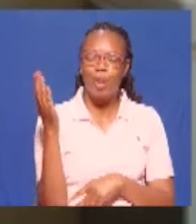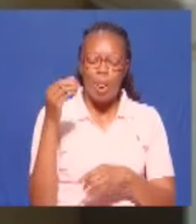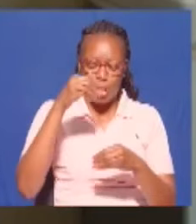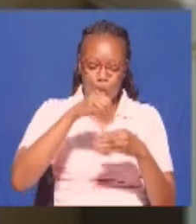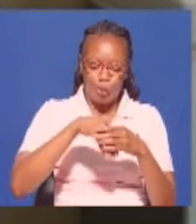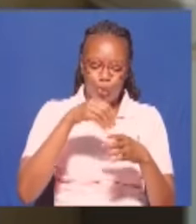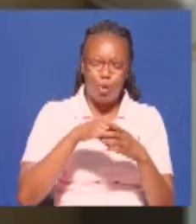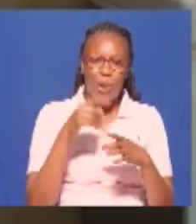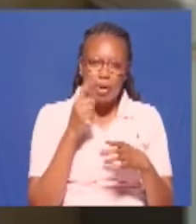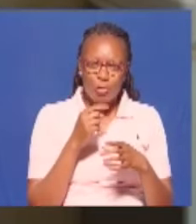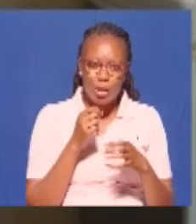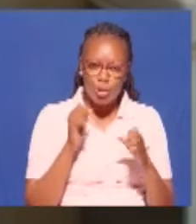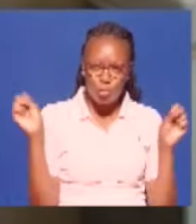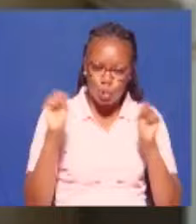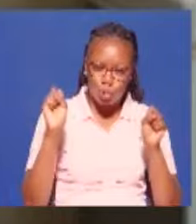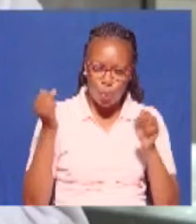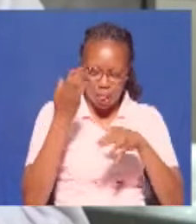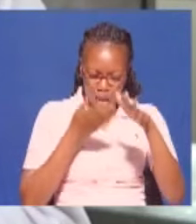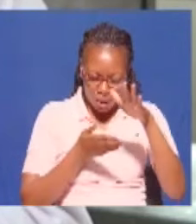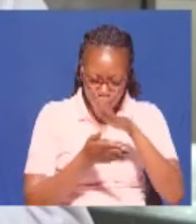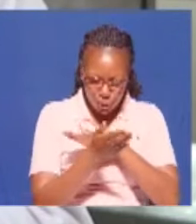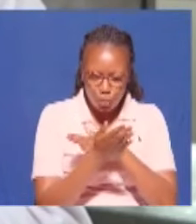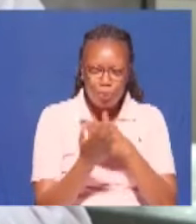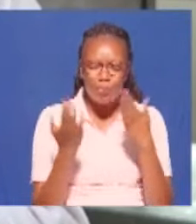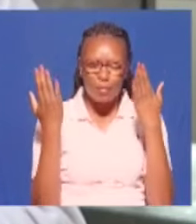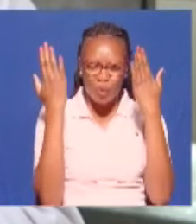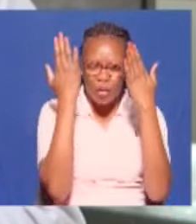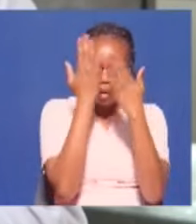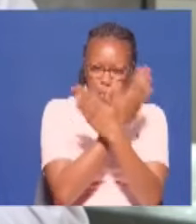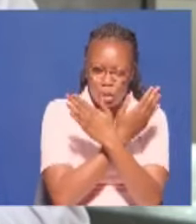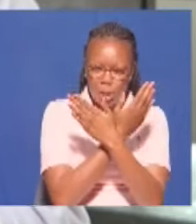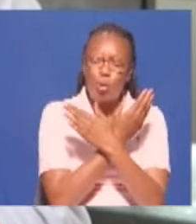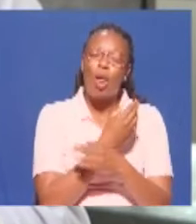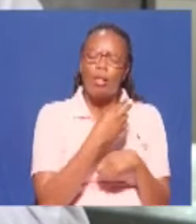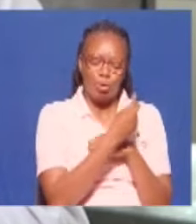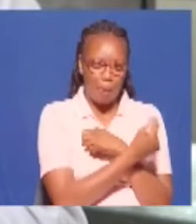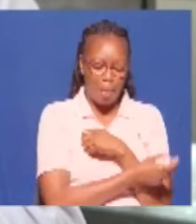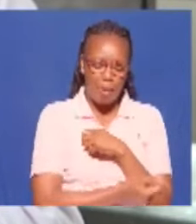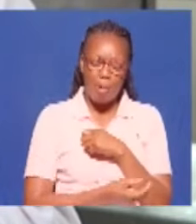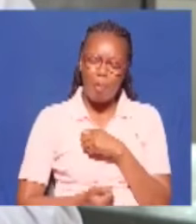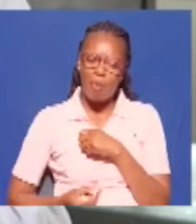kwa chiller at 4 degrees overnight ndio iset ikuwe ngumu. So